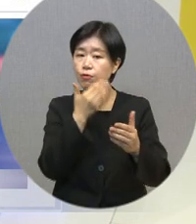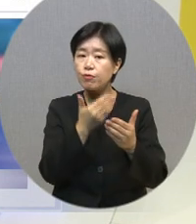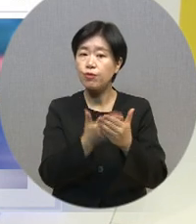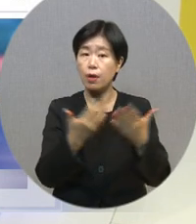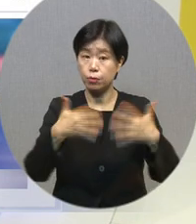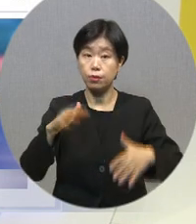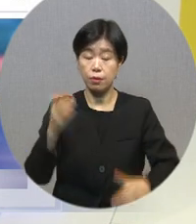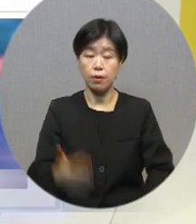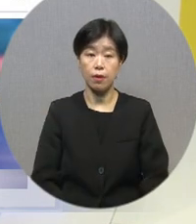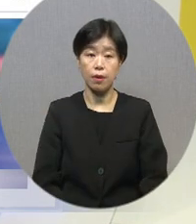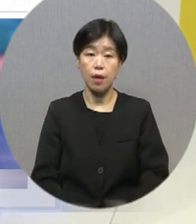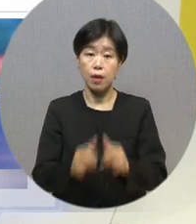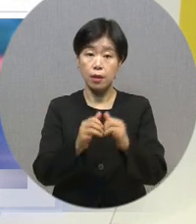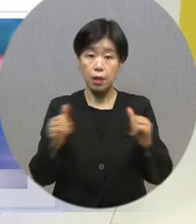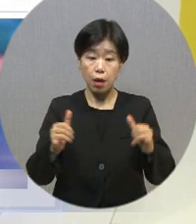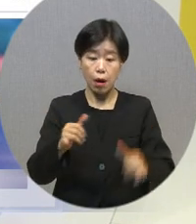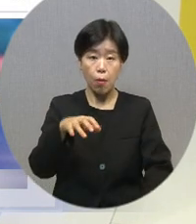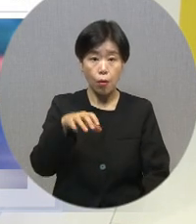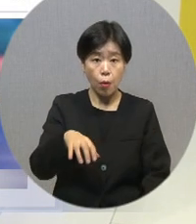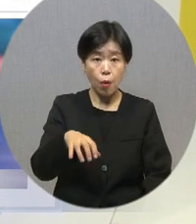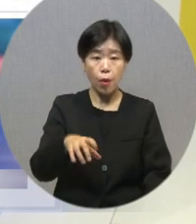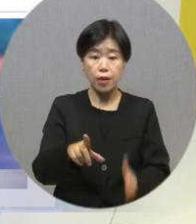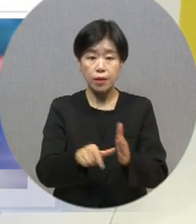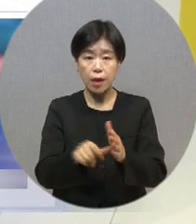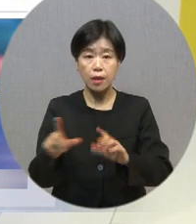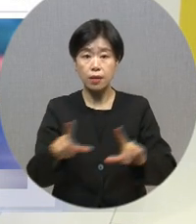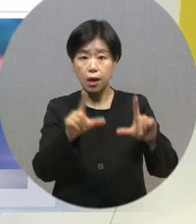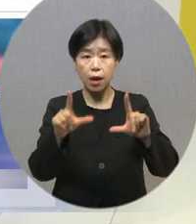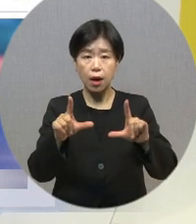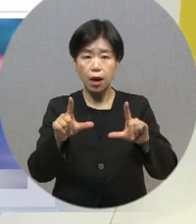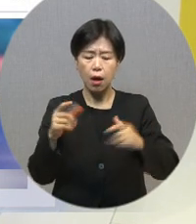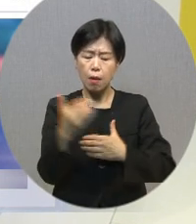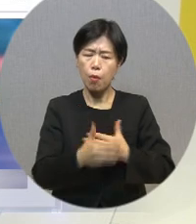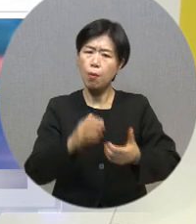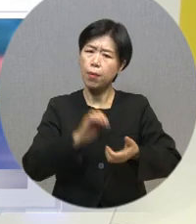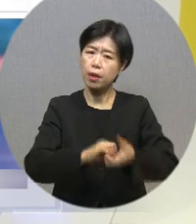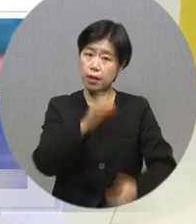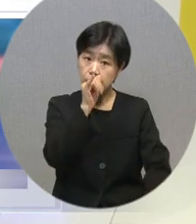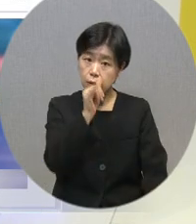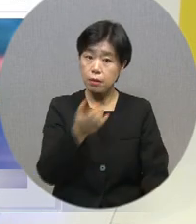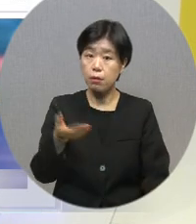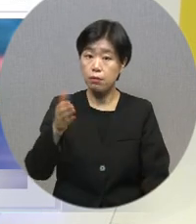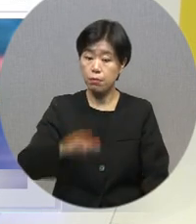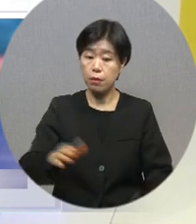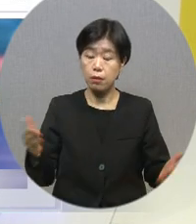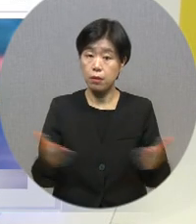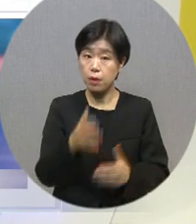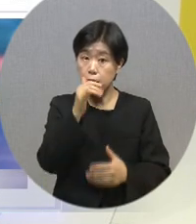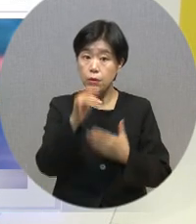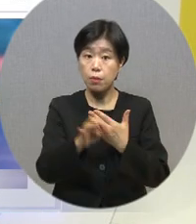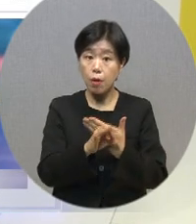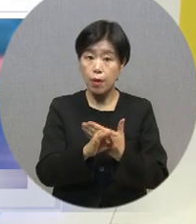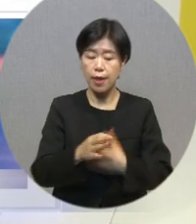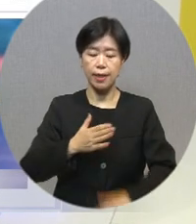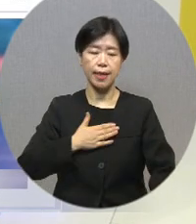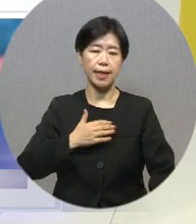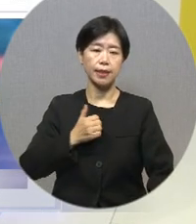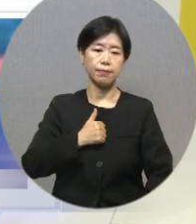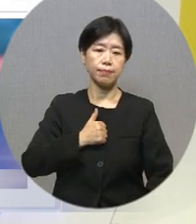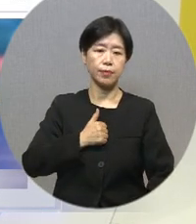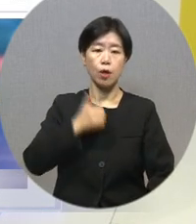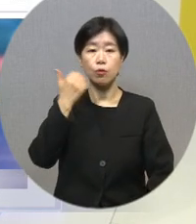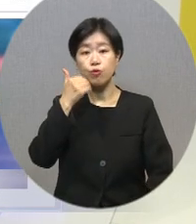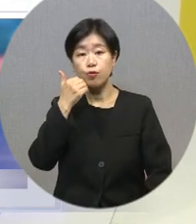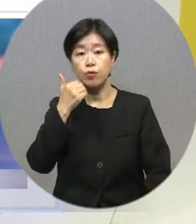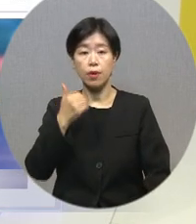인간은 제한된 시공간에 머물 수밖에 없는 생물학적 환계를 안고 있지만이 직업을 가짐으로써 자신의 존재를 확장해